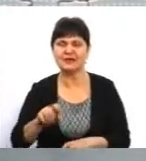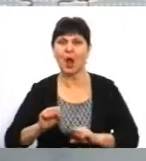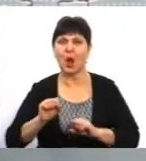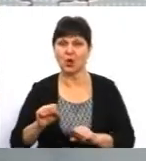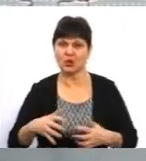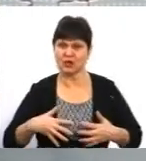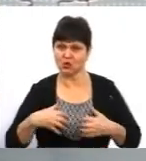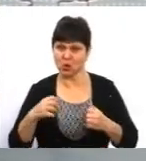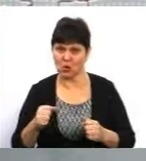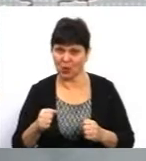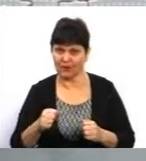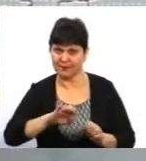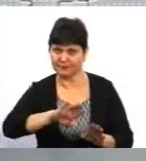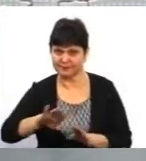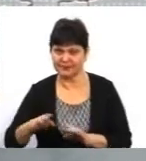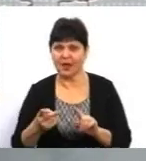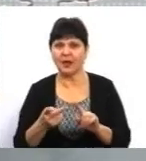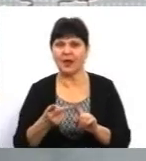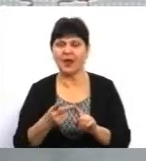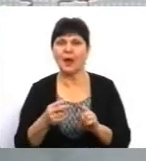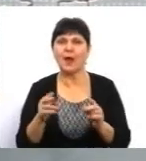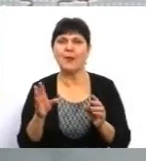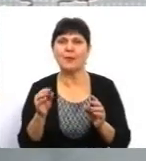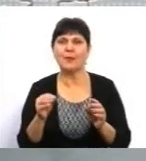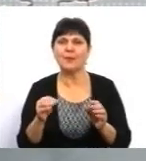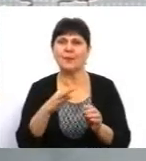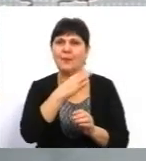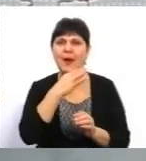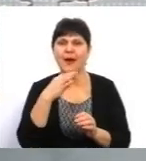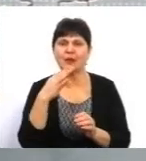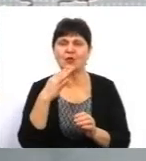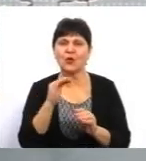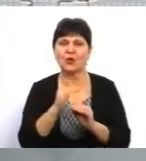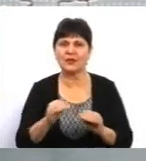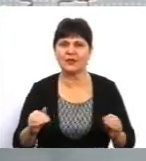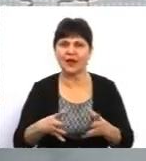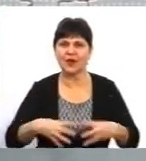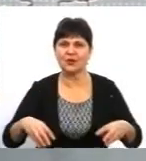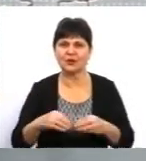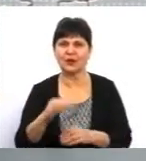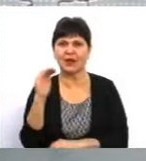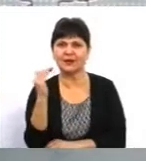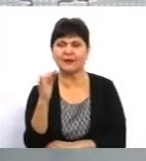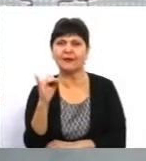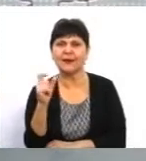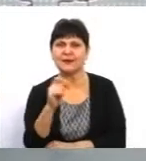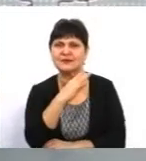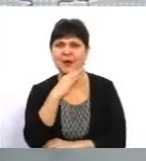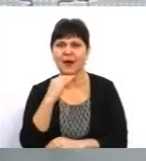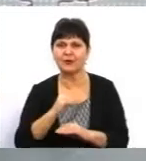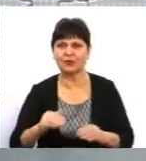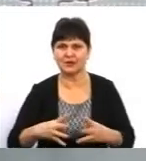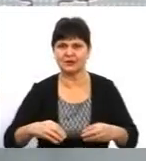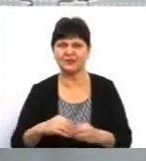і виготовлення посвідчення багатодітній родині та дитині з багатодітної родини. Оце дві послуги,